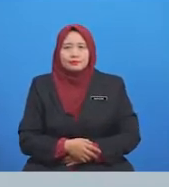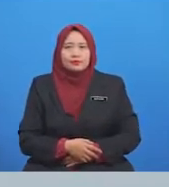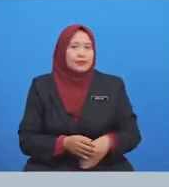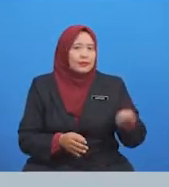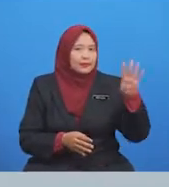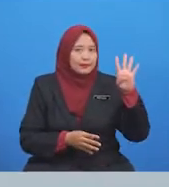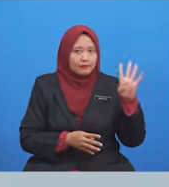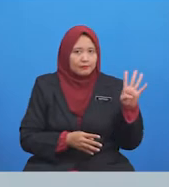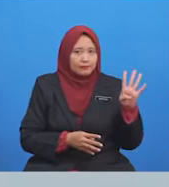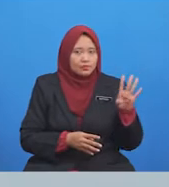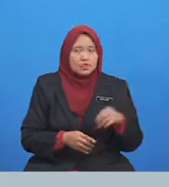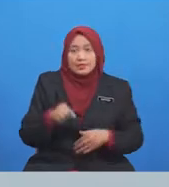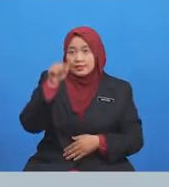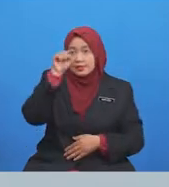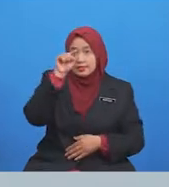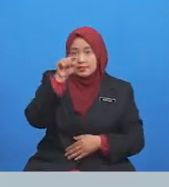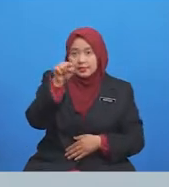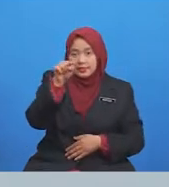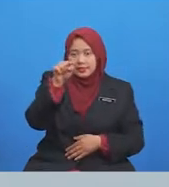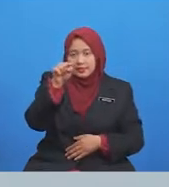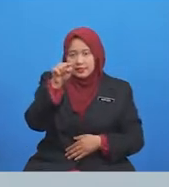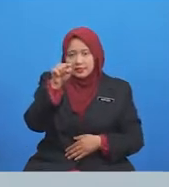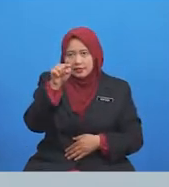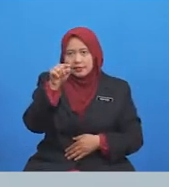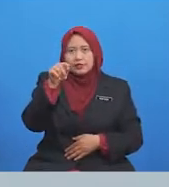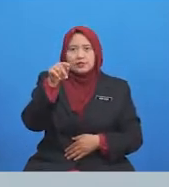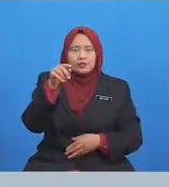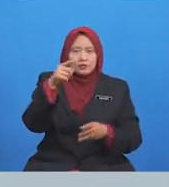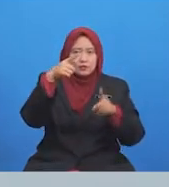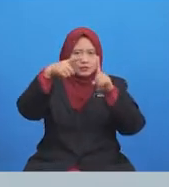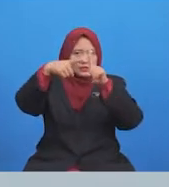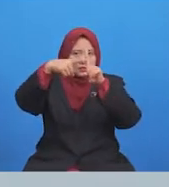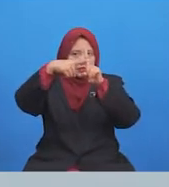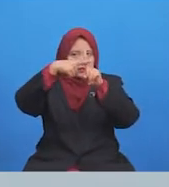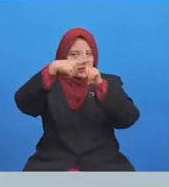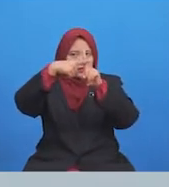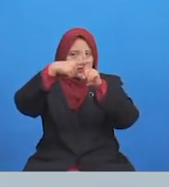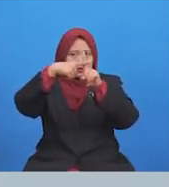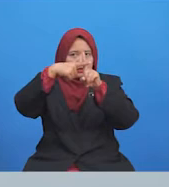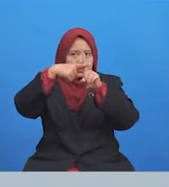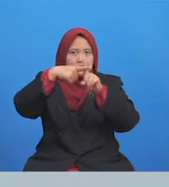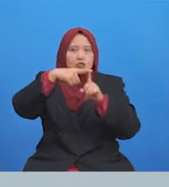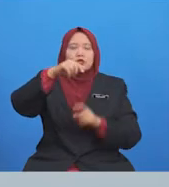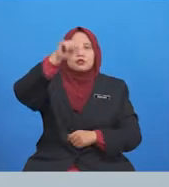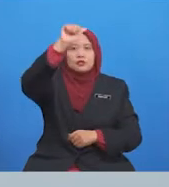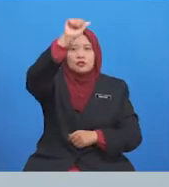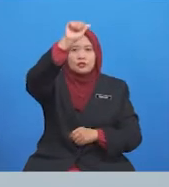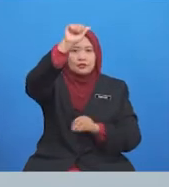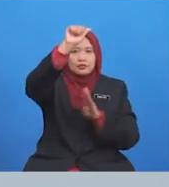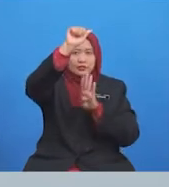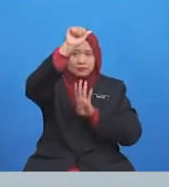Langkah keempat, tandakan titik persilangan yang terbentuk sebagai A dan